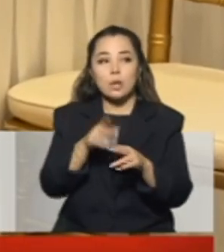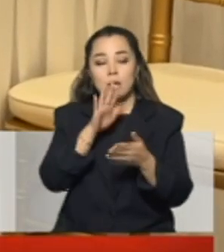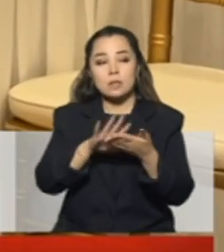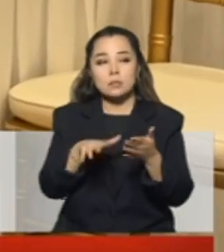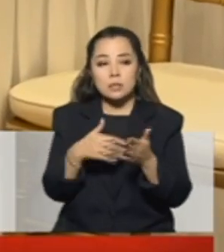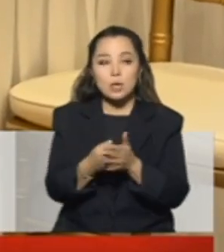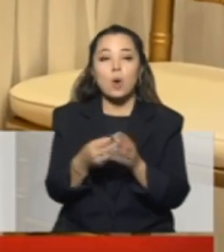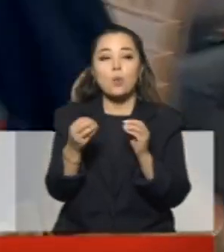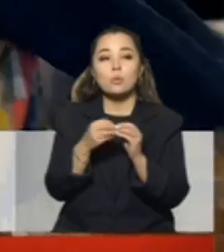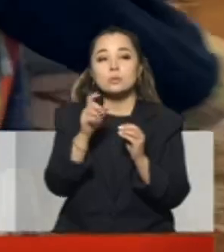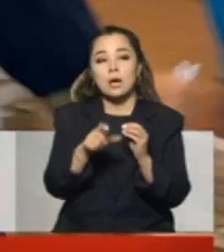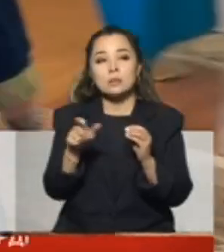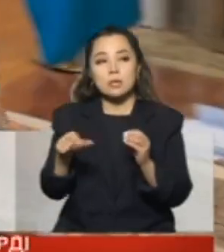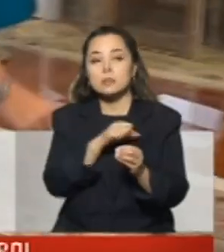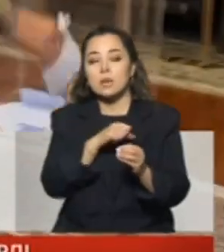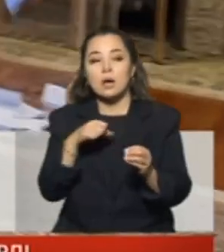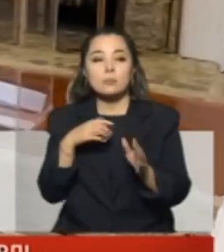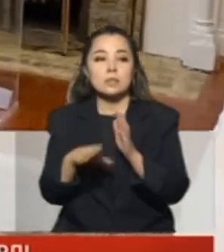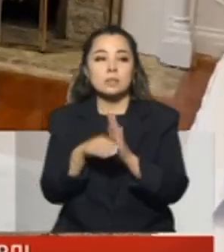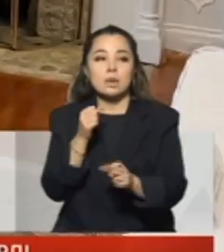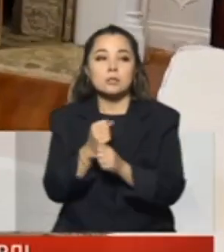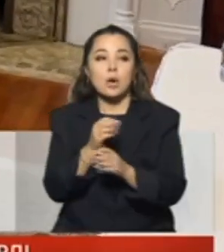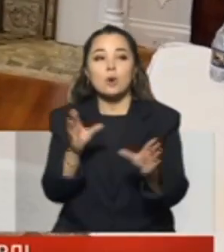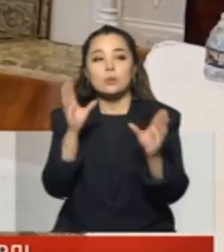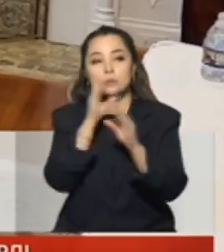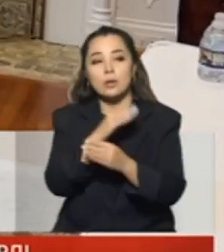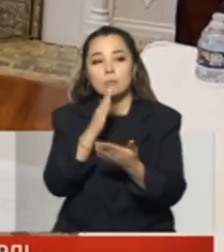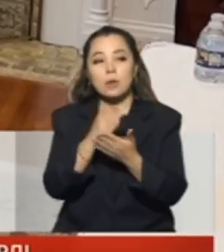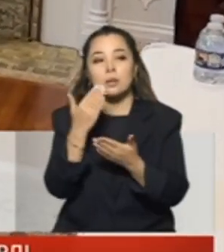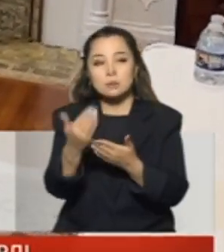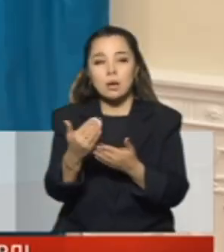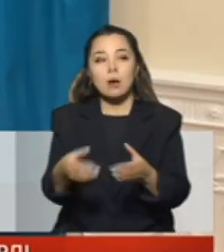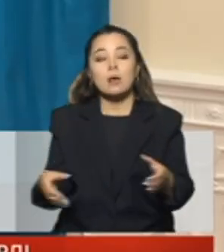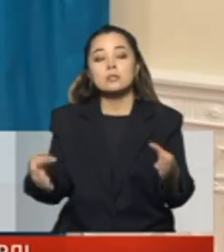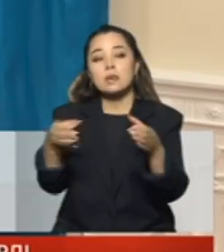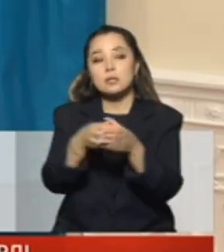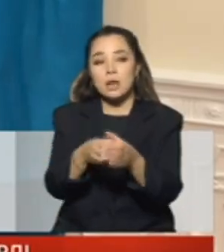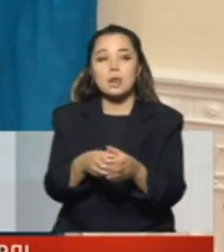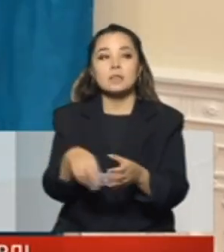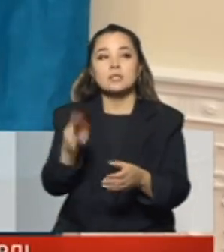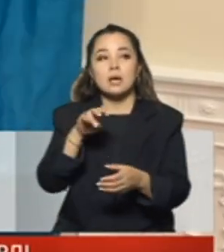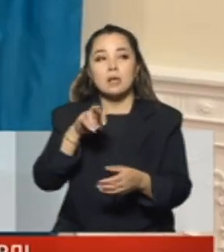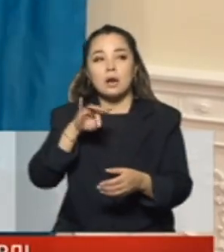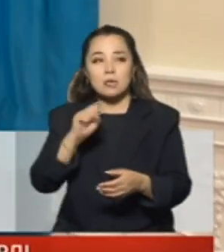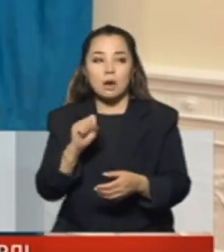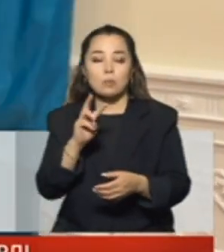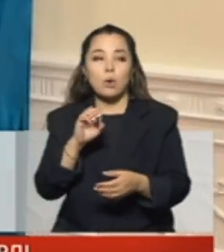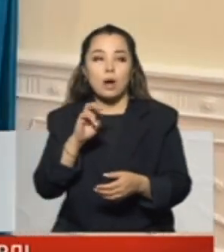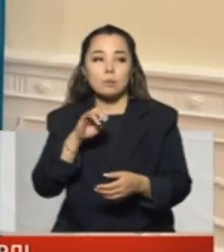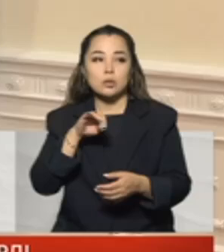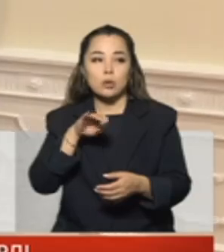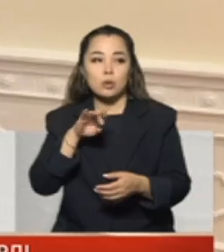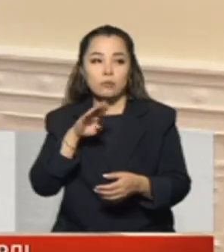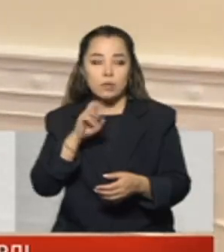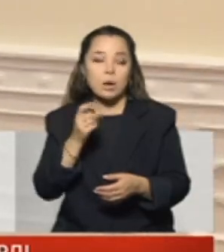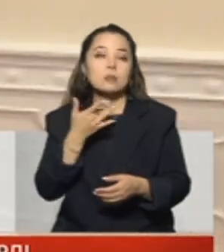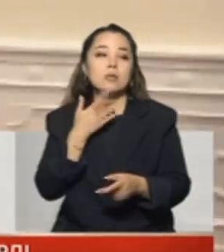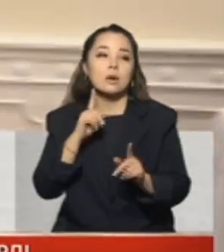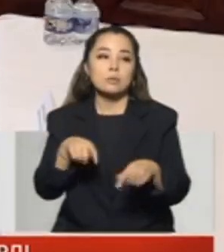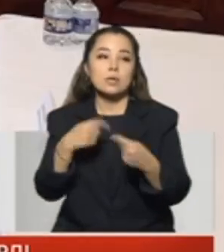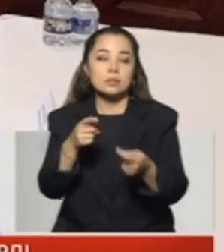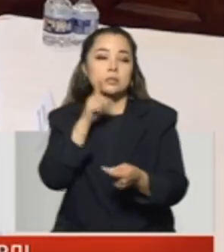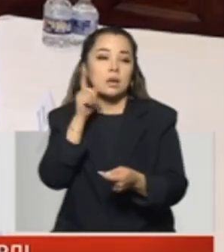дейін ондаған адам өз таңдауларын жасап үлгерді. Солардың қатарында Диляра Мұхамедиярова ең жас дауыс беруші